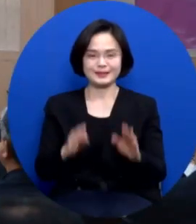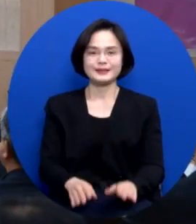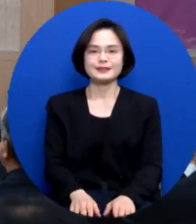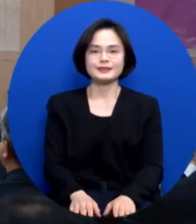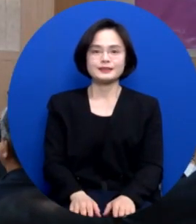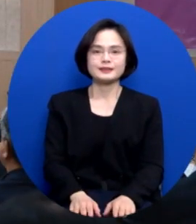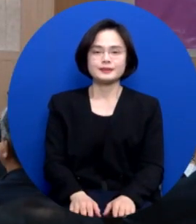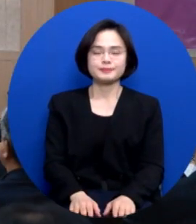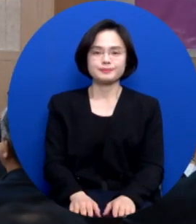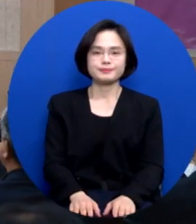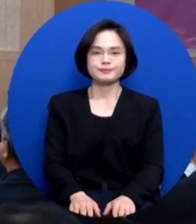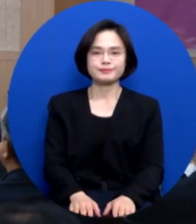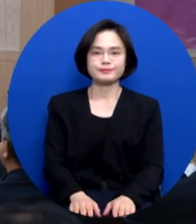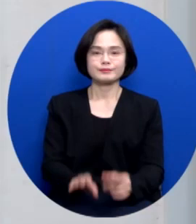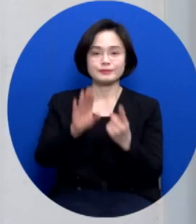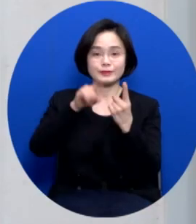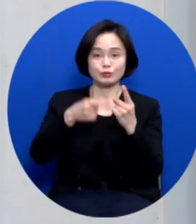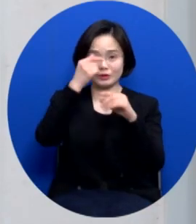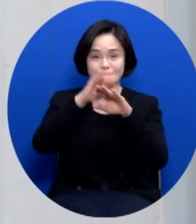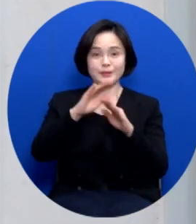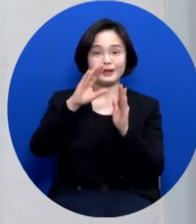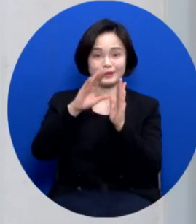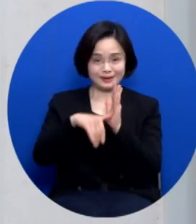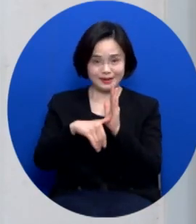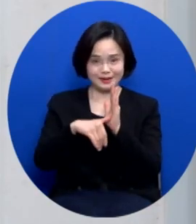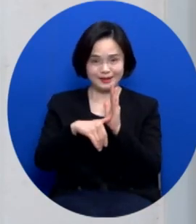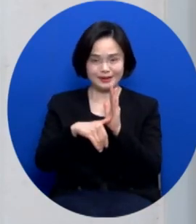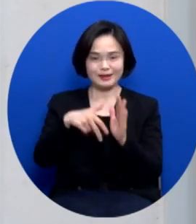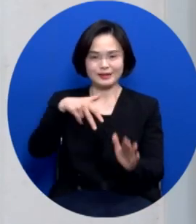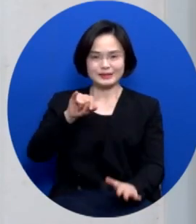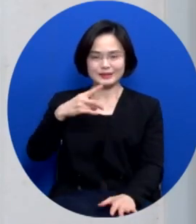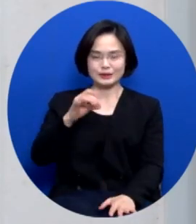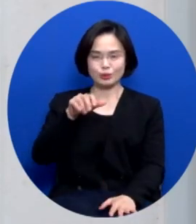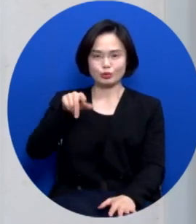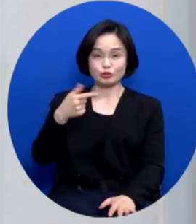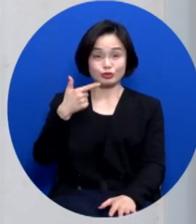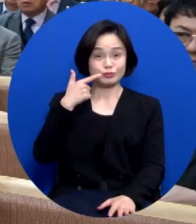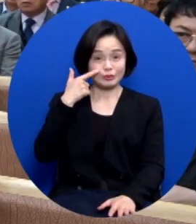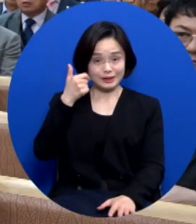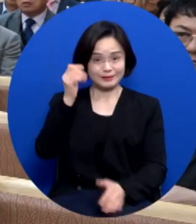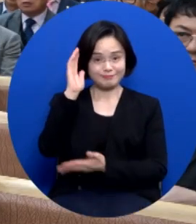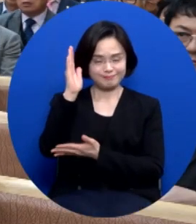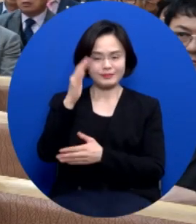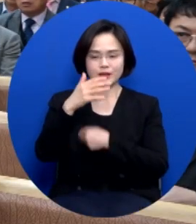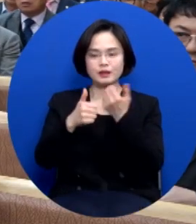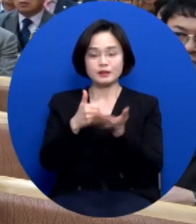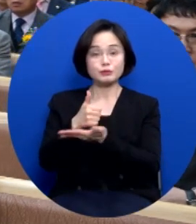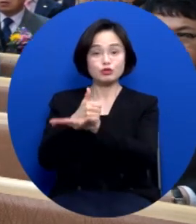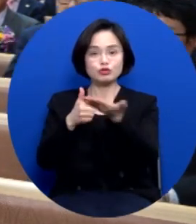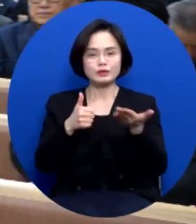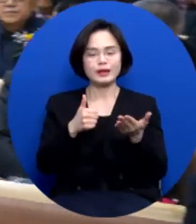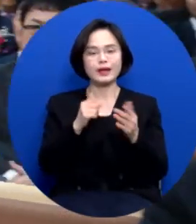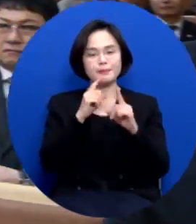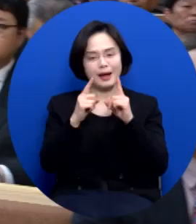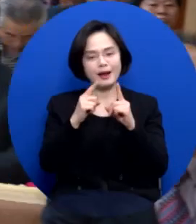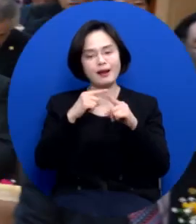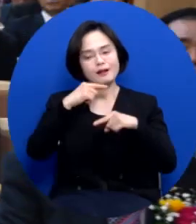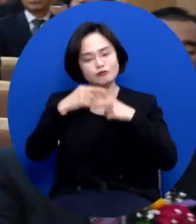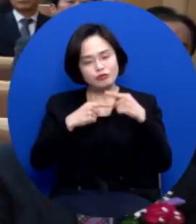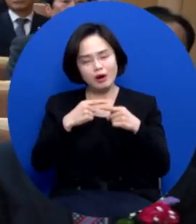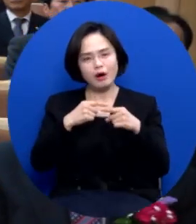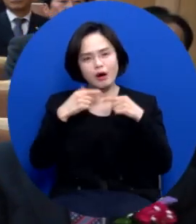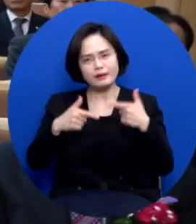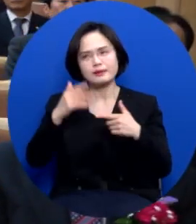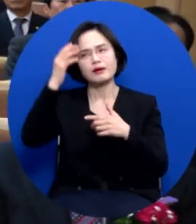열었습니다 일부 예배에서 강북 성산교회 지동춘 목사는 하나님은 우리의 입에서 나오는 열매인 모든 말을